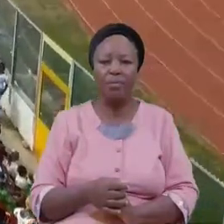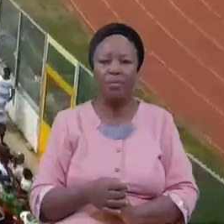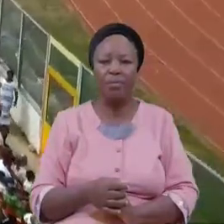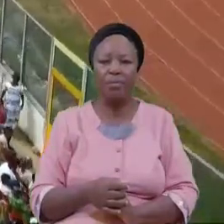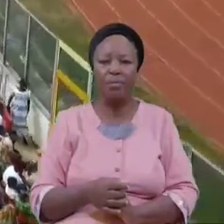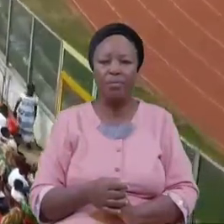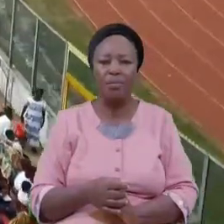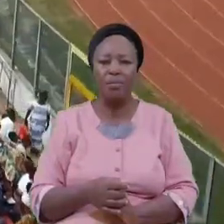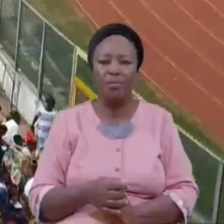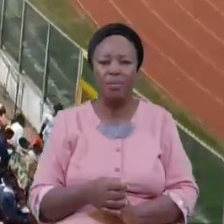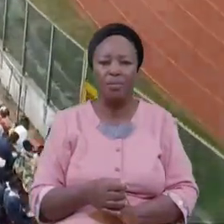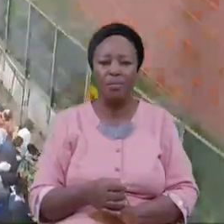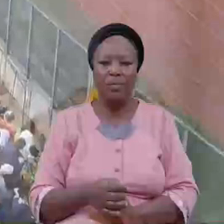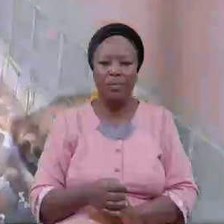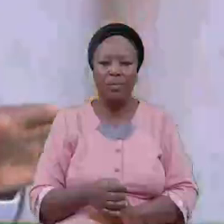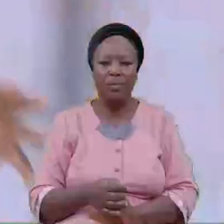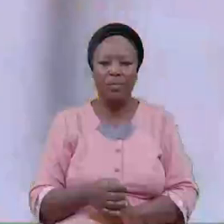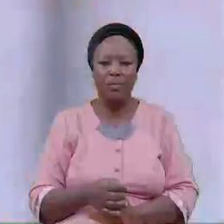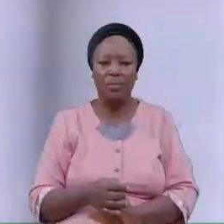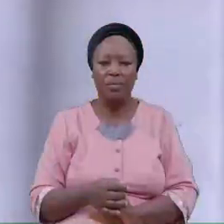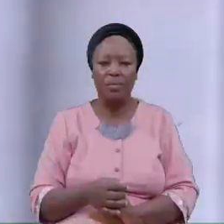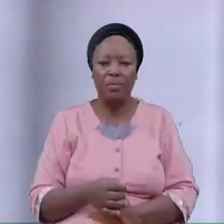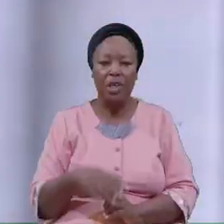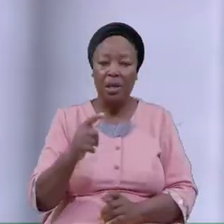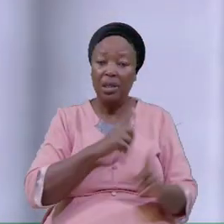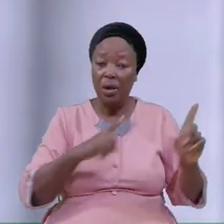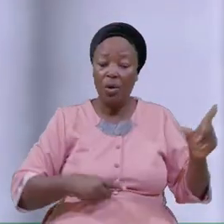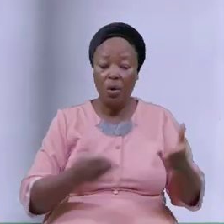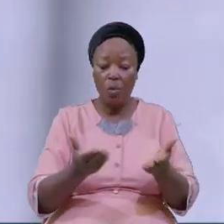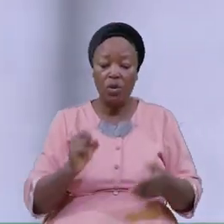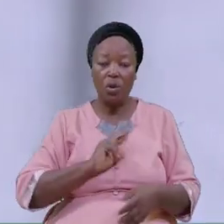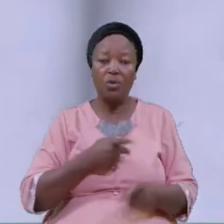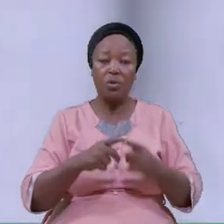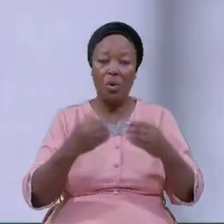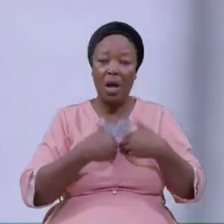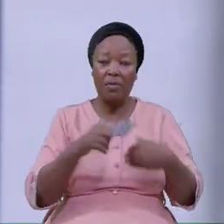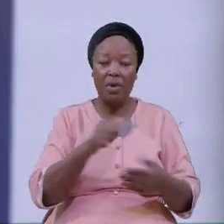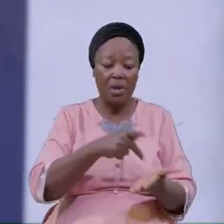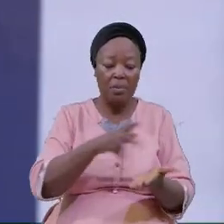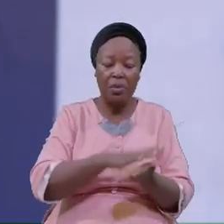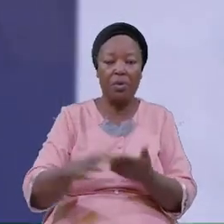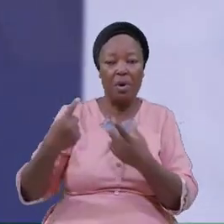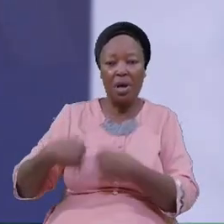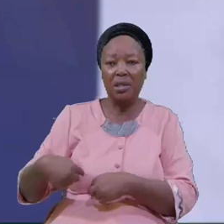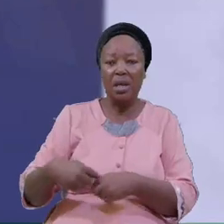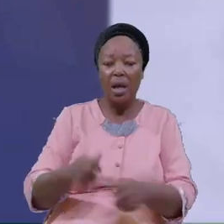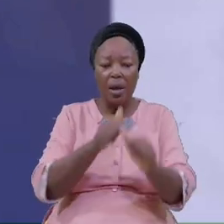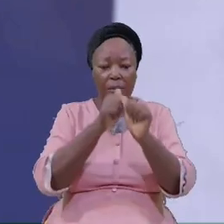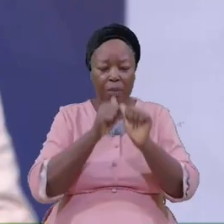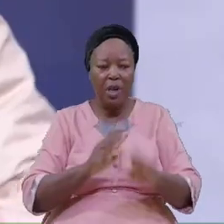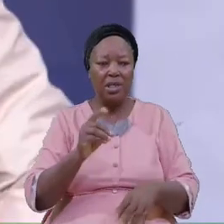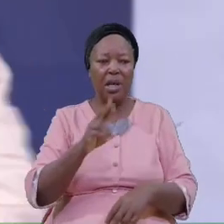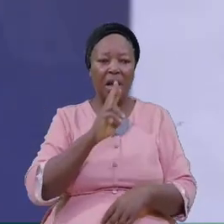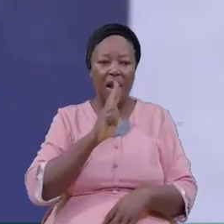n'était pas pur. The Lord wants us to have a pure heart. Le Seigneur veut que nous ayons un cœur pur. Blessed are the pure